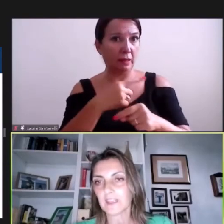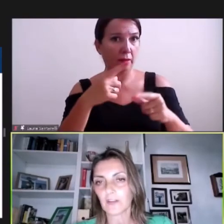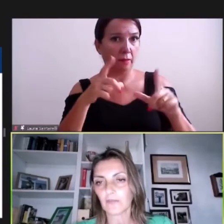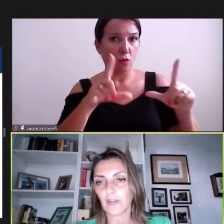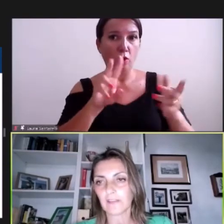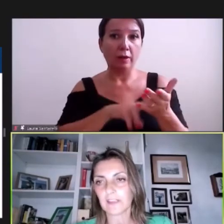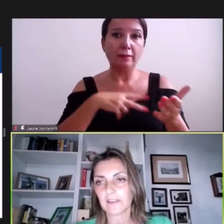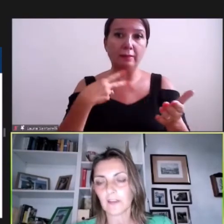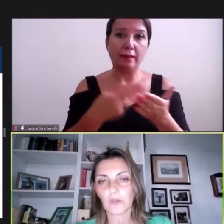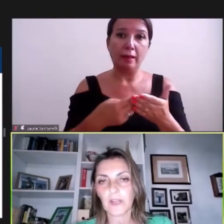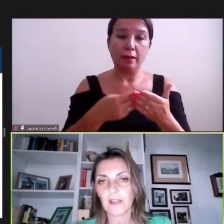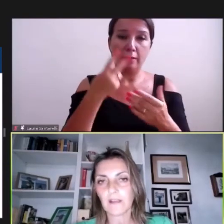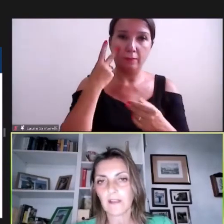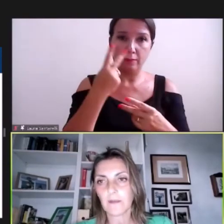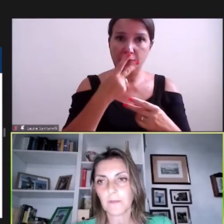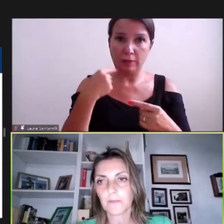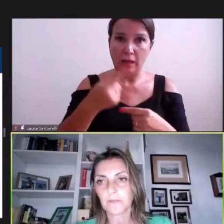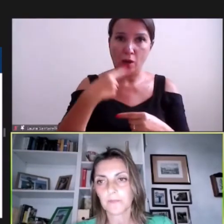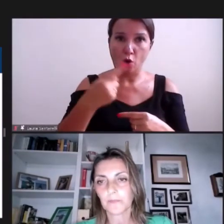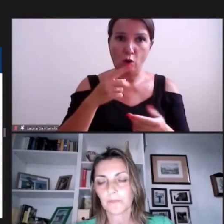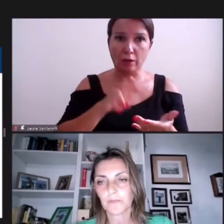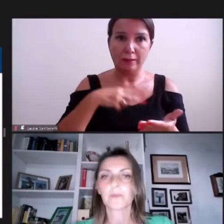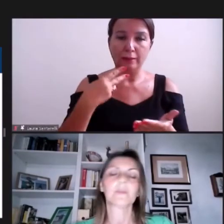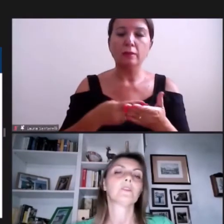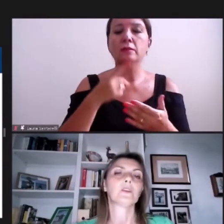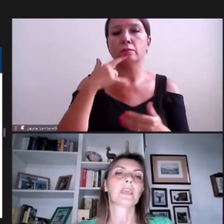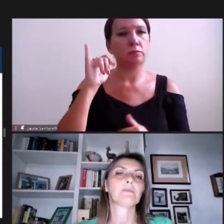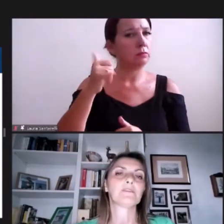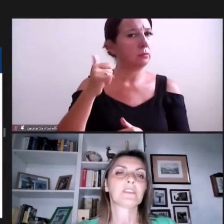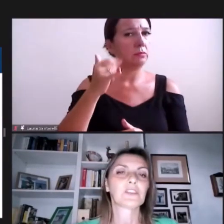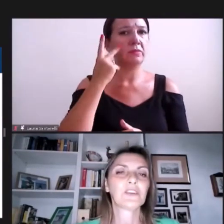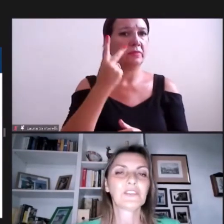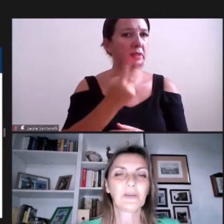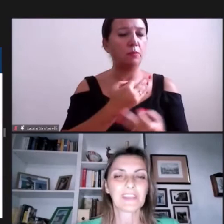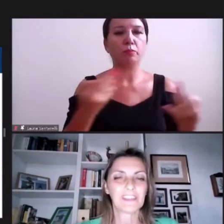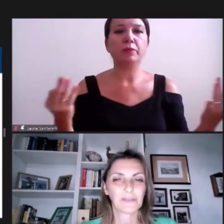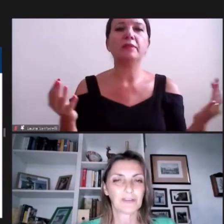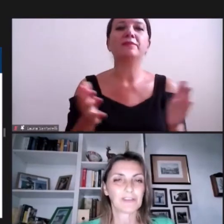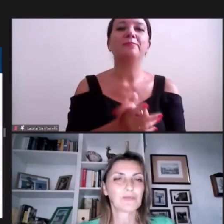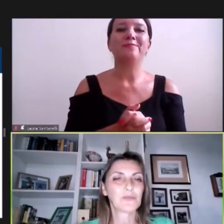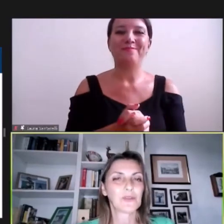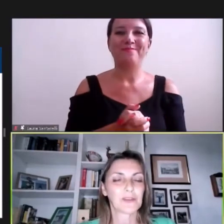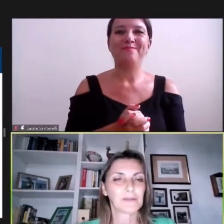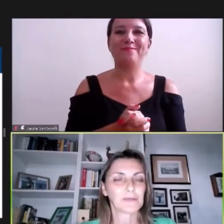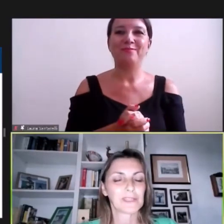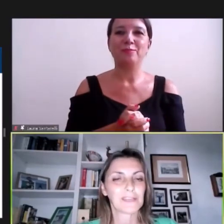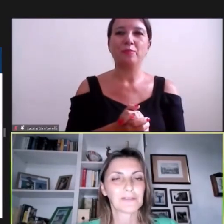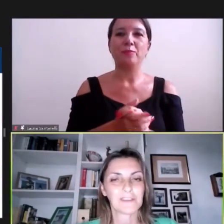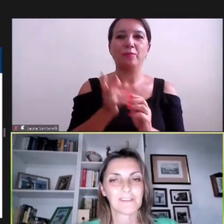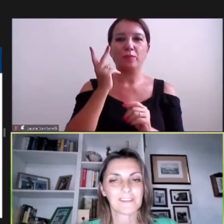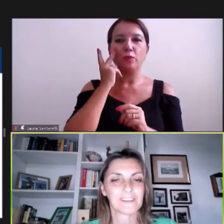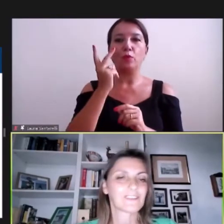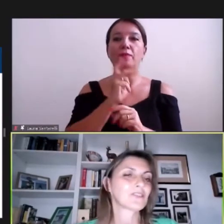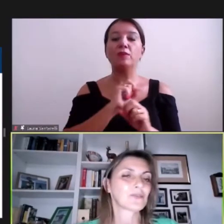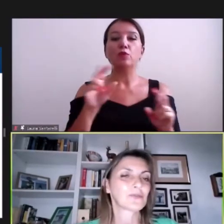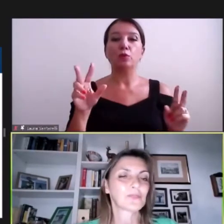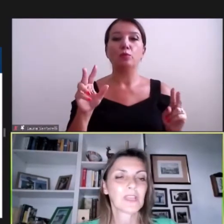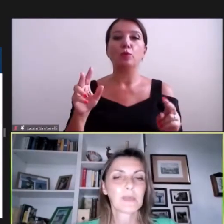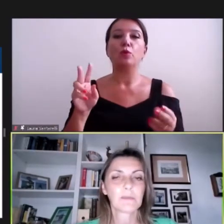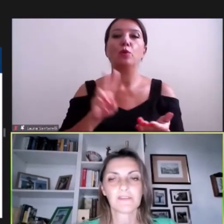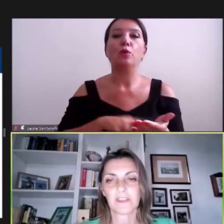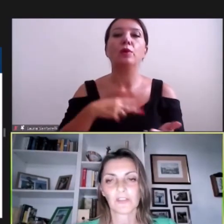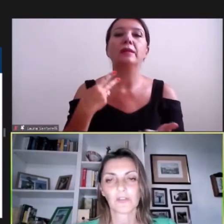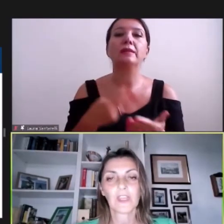l'interprete si vede, voi la vedete ancora? Sì, tranquilla. Ok, perfetto, perché io non la vedo più, allora mi domandavo se avessi tolto